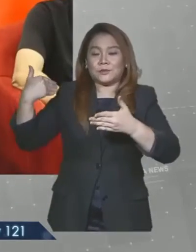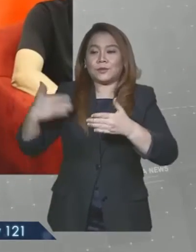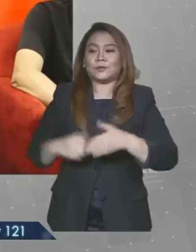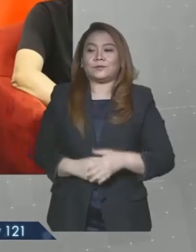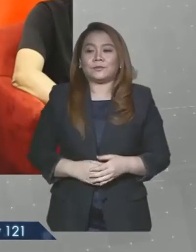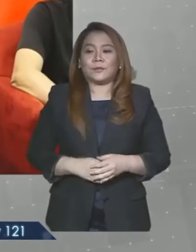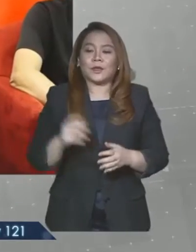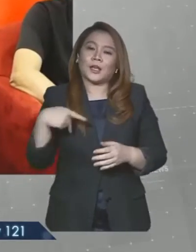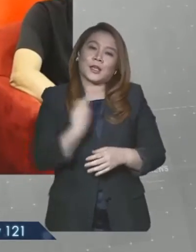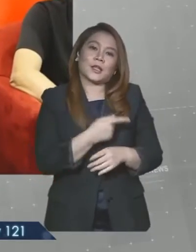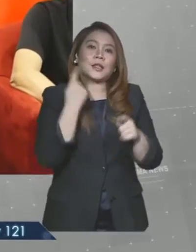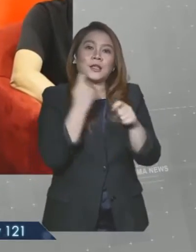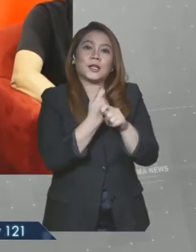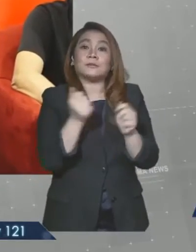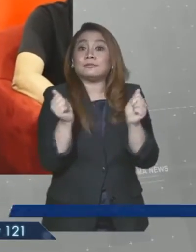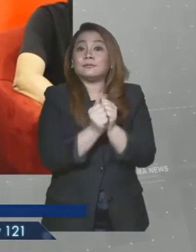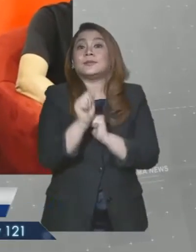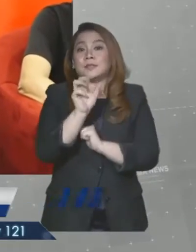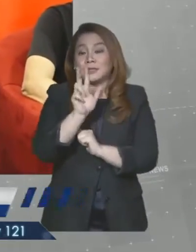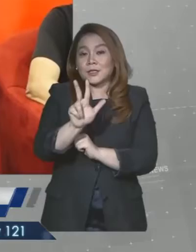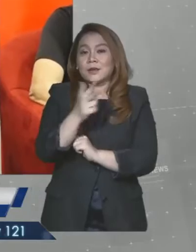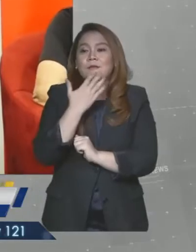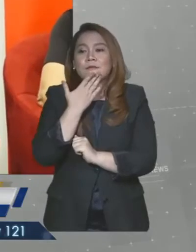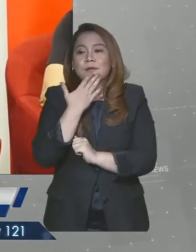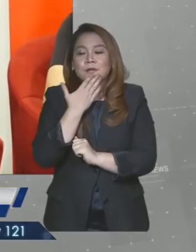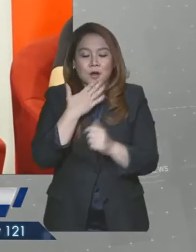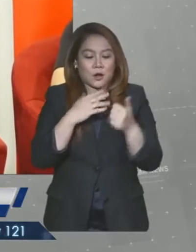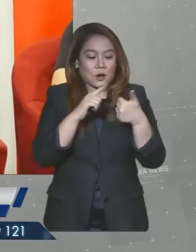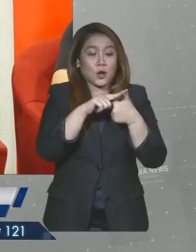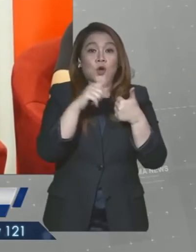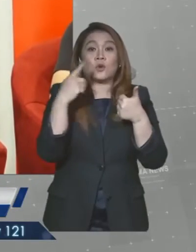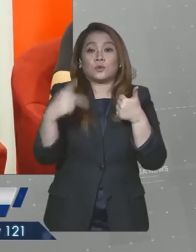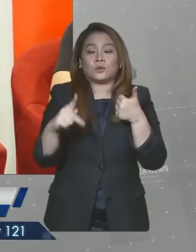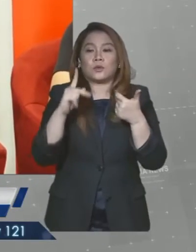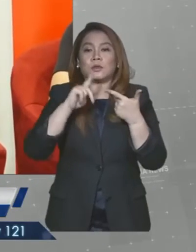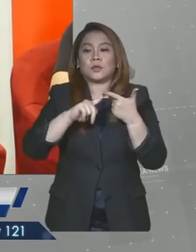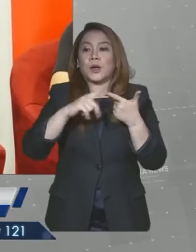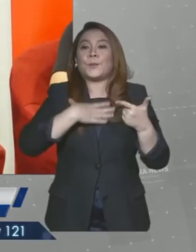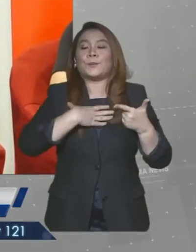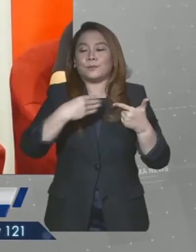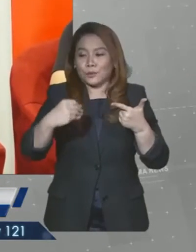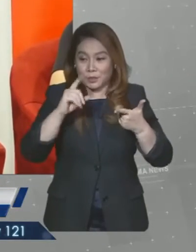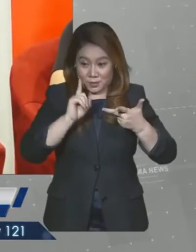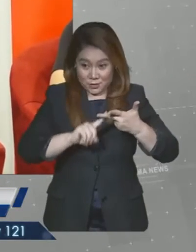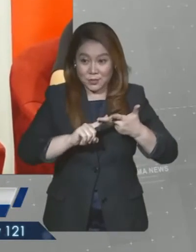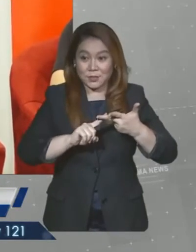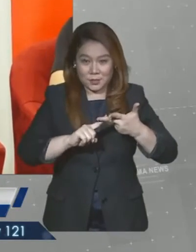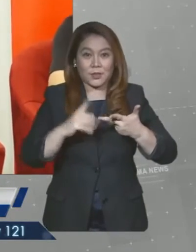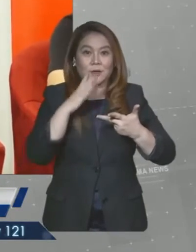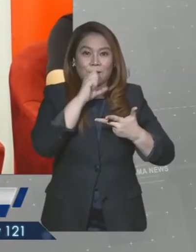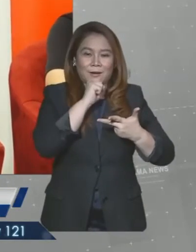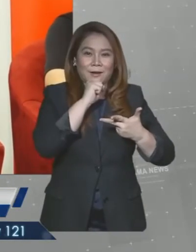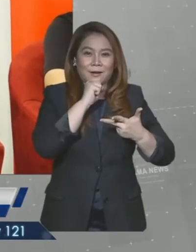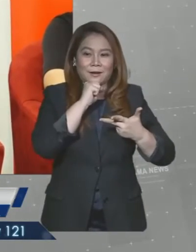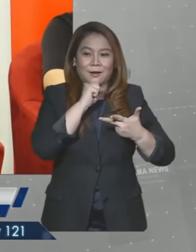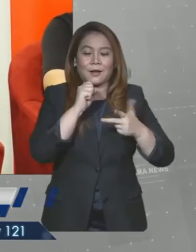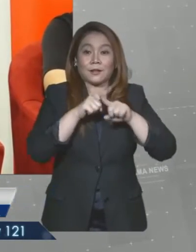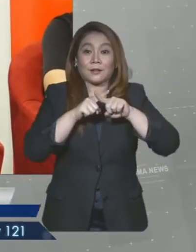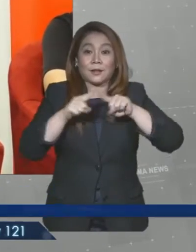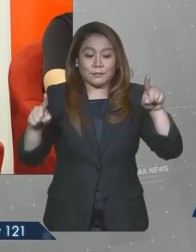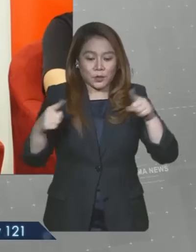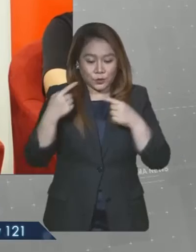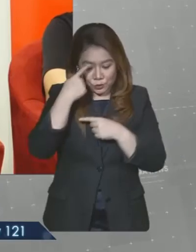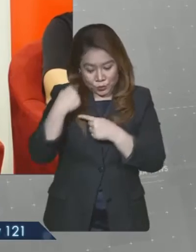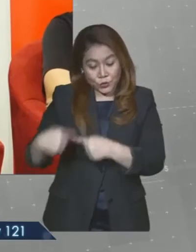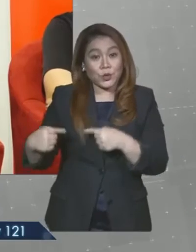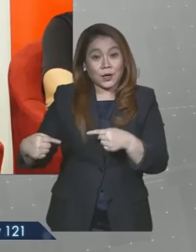Jadi kita tetap dengan tiga color utama kita, iaitu color kuning, color putih dengan color oranye. Tetapi dalam